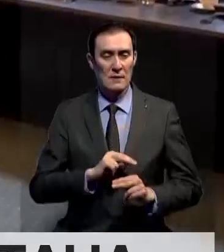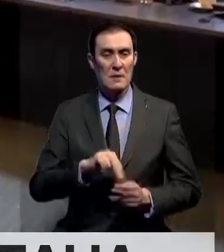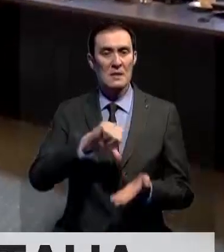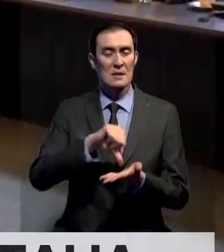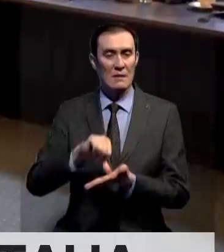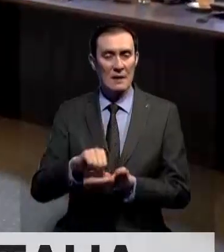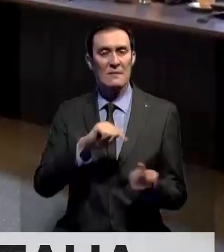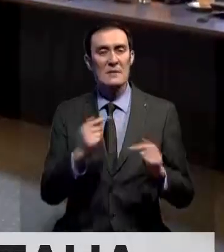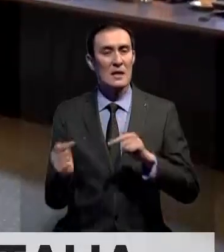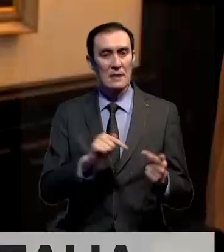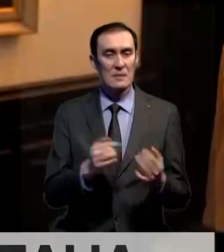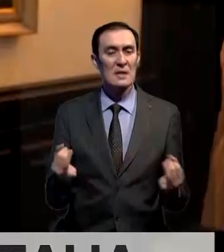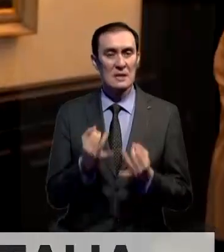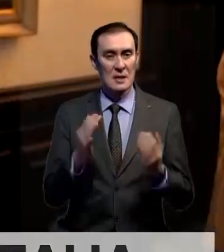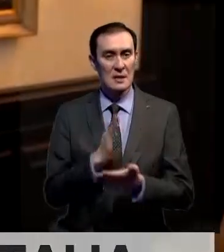представляют взаимный интерес.